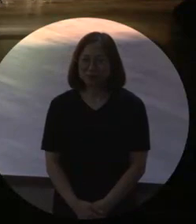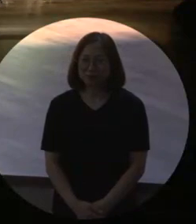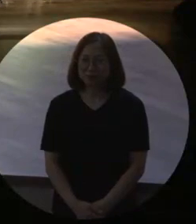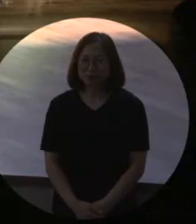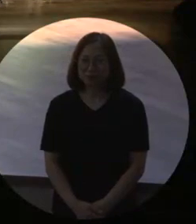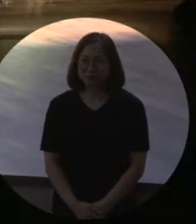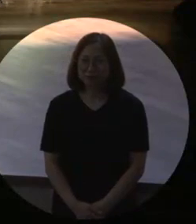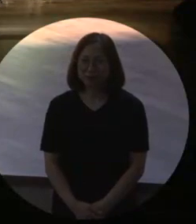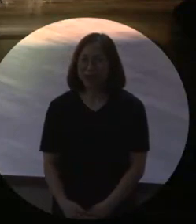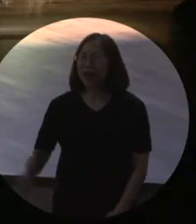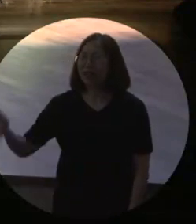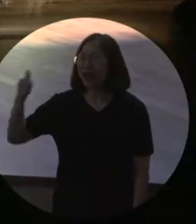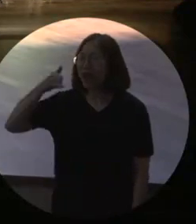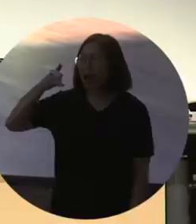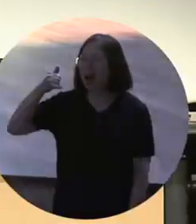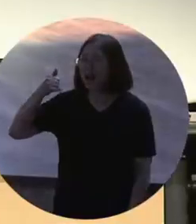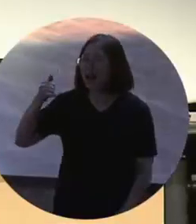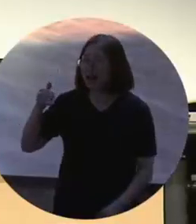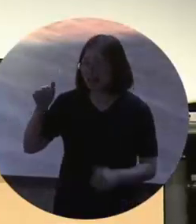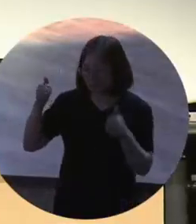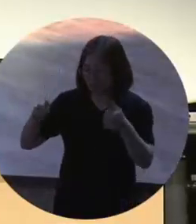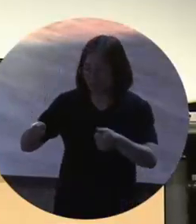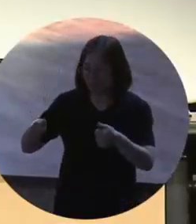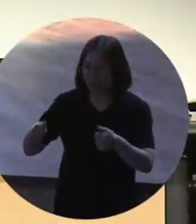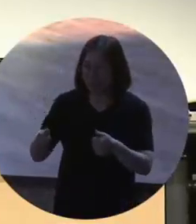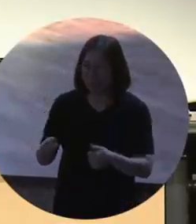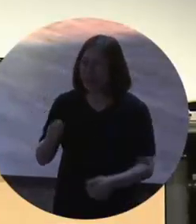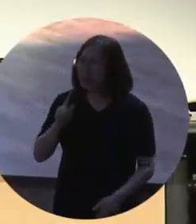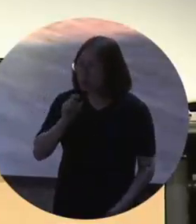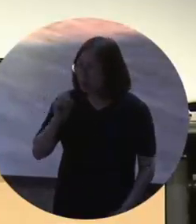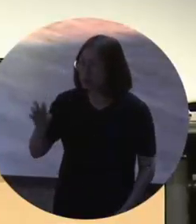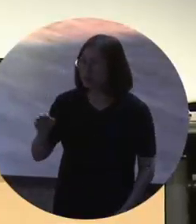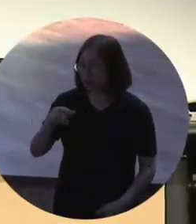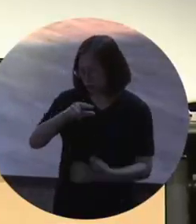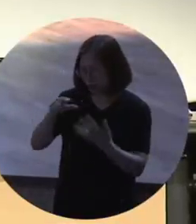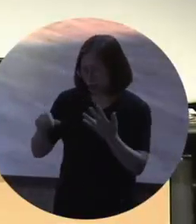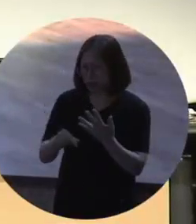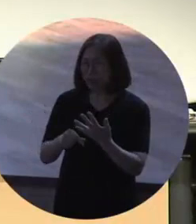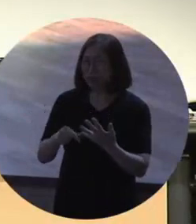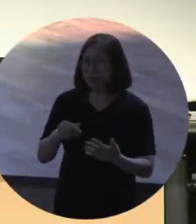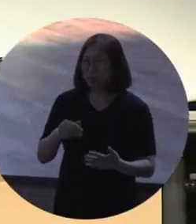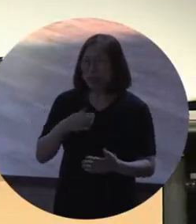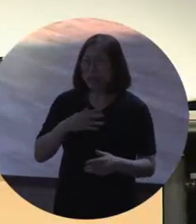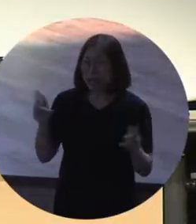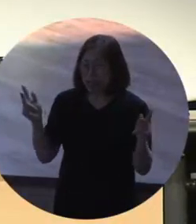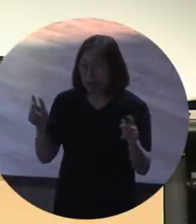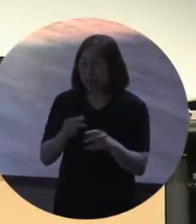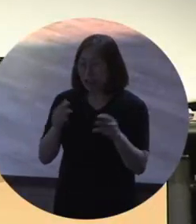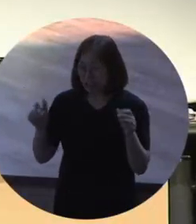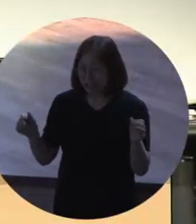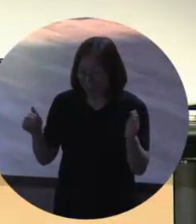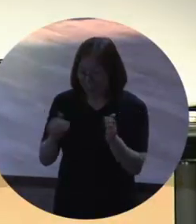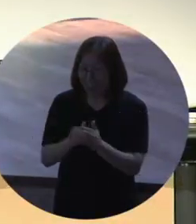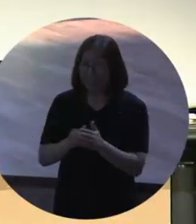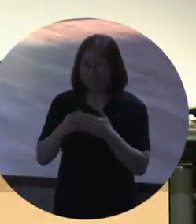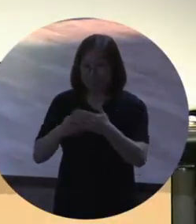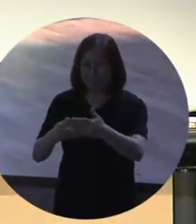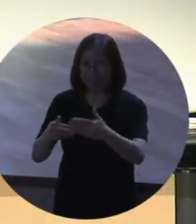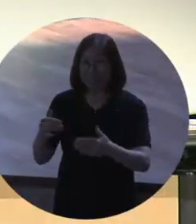예 이병구입니다. 아 사장님 안녕하세요. 아 그때 말씀드린 그 프로젝트를 제가 이번 주까지 진행하겠습니다. 예.